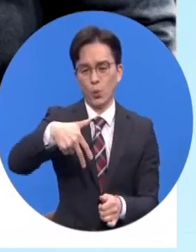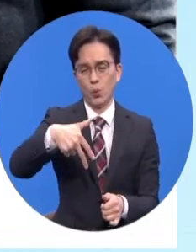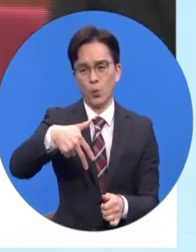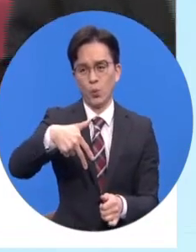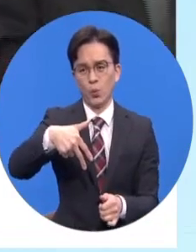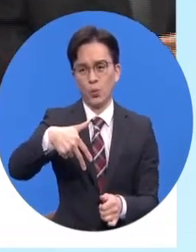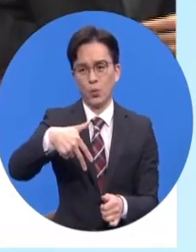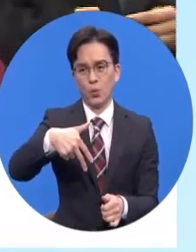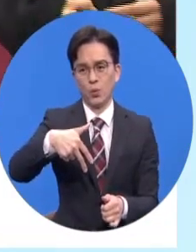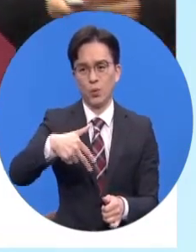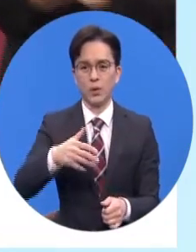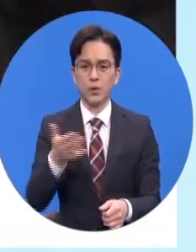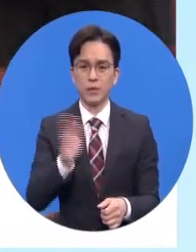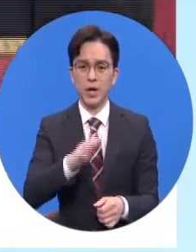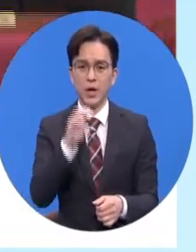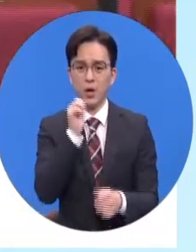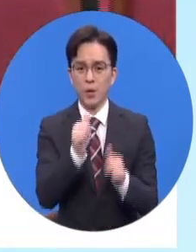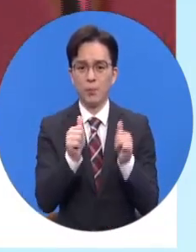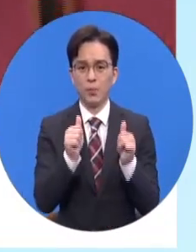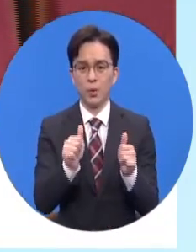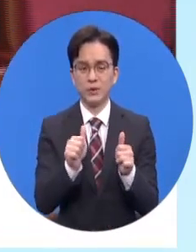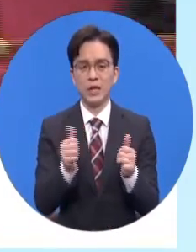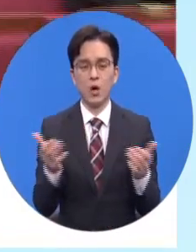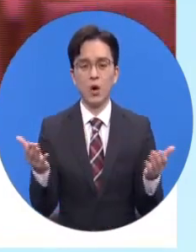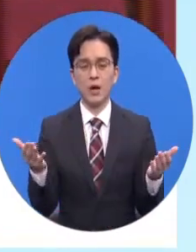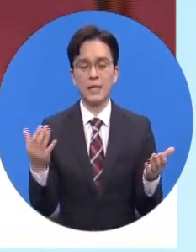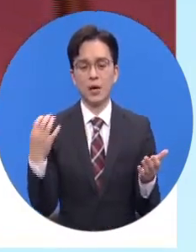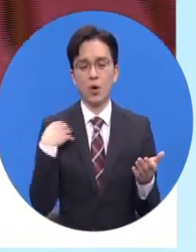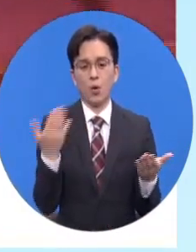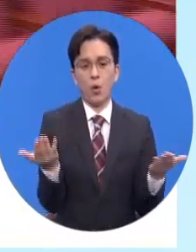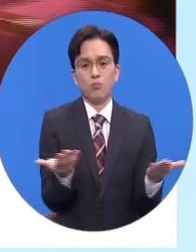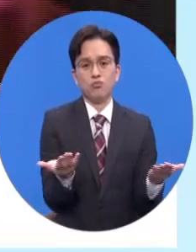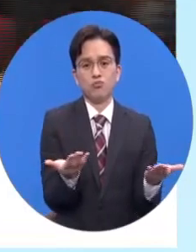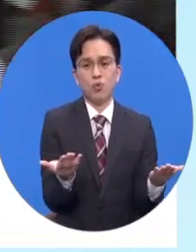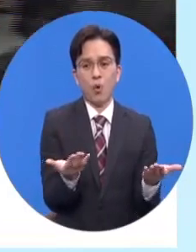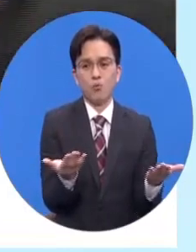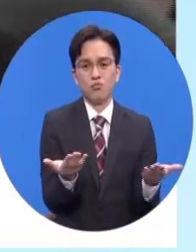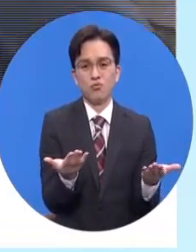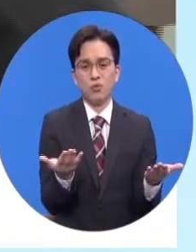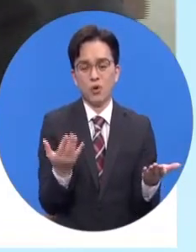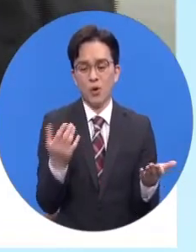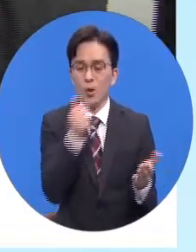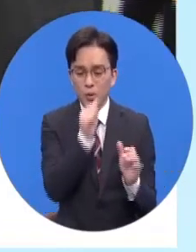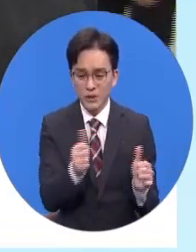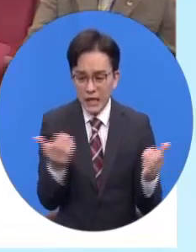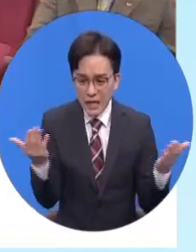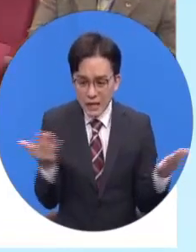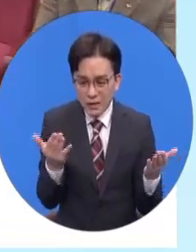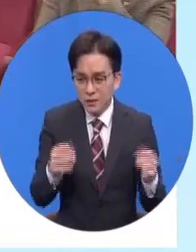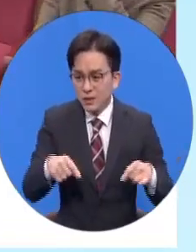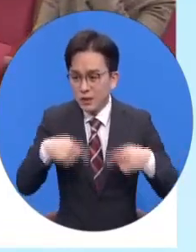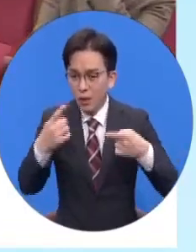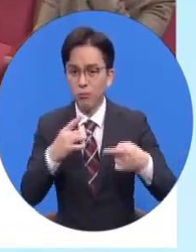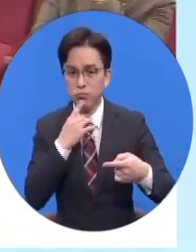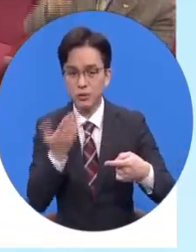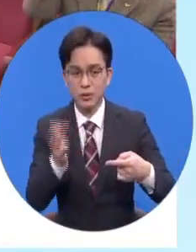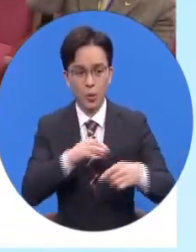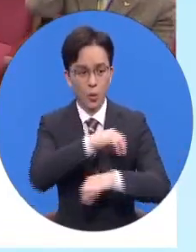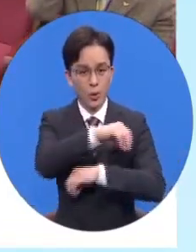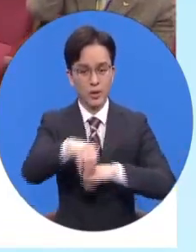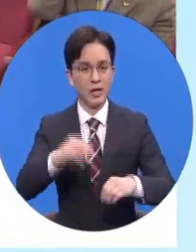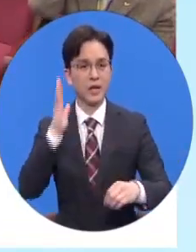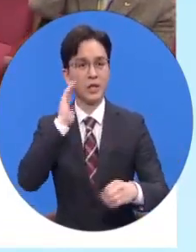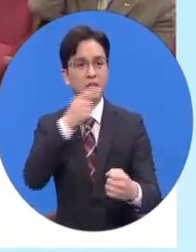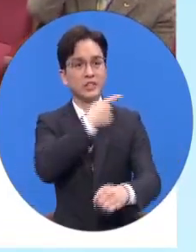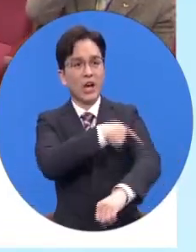대통령 후보로서 의결 격인 심성이 뭐 폭력적 이라고 까지 단정할 수 있는 4 아닌지에 대해서는 조금 이론이 있을 것